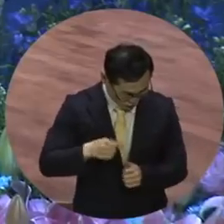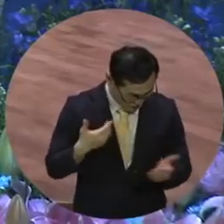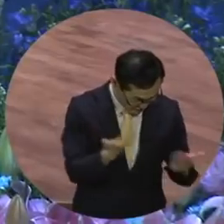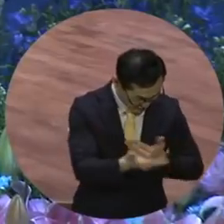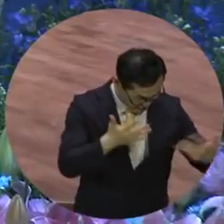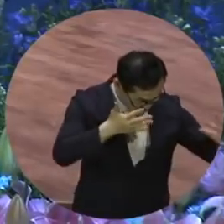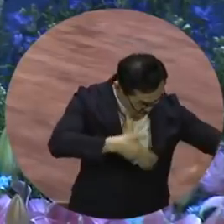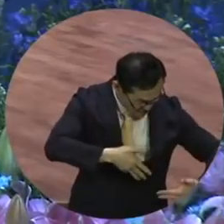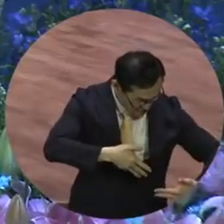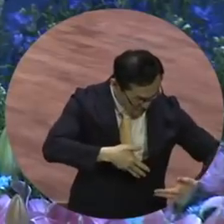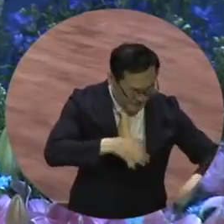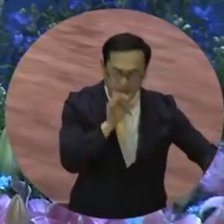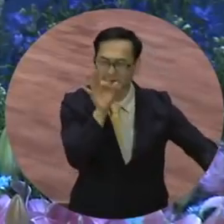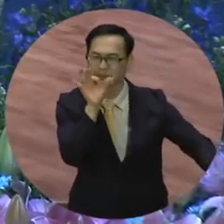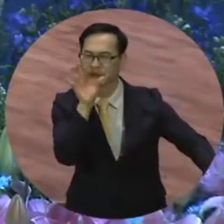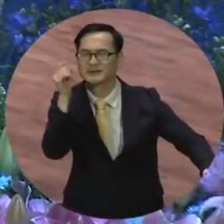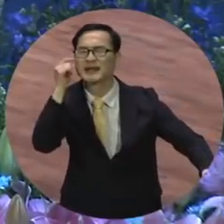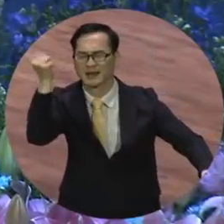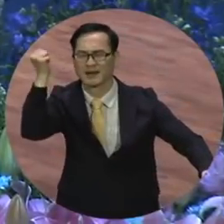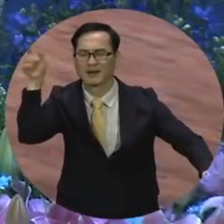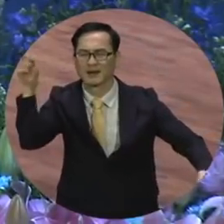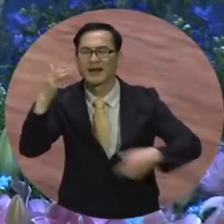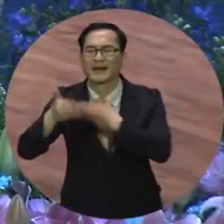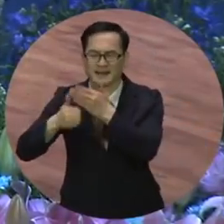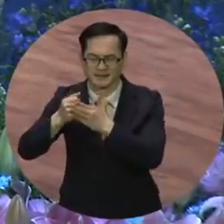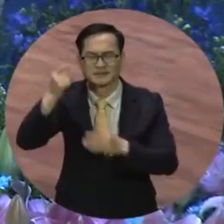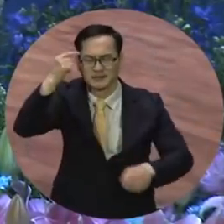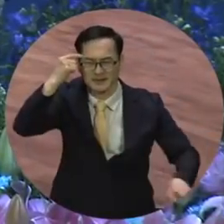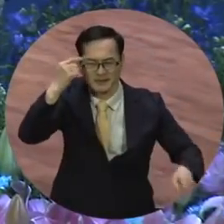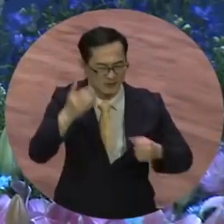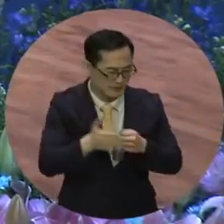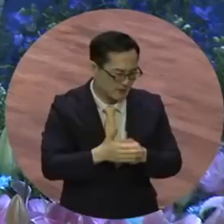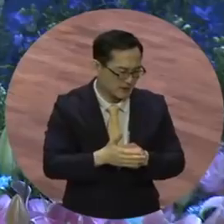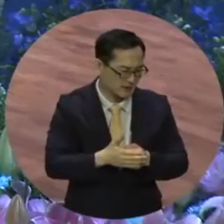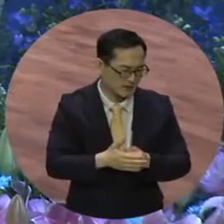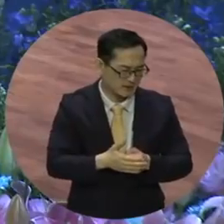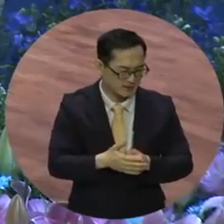사랑하소. 너무너무 자기 형상대로 지어받은 자식이라.